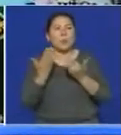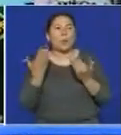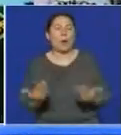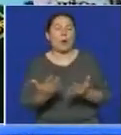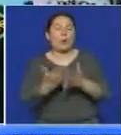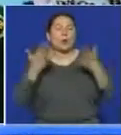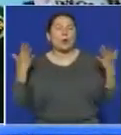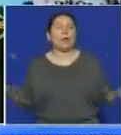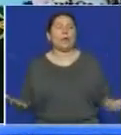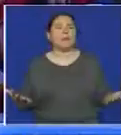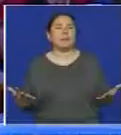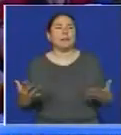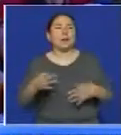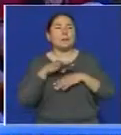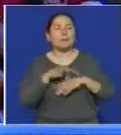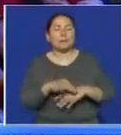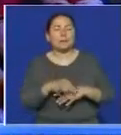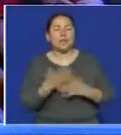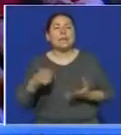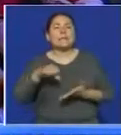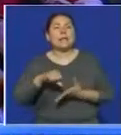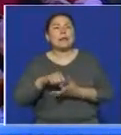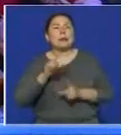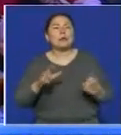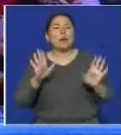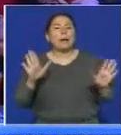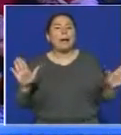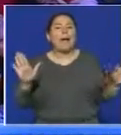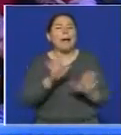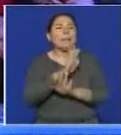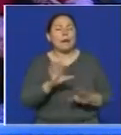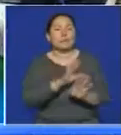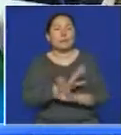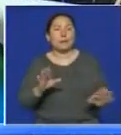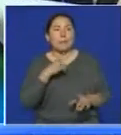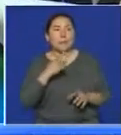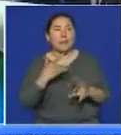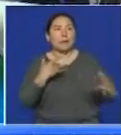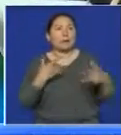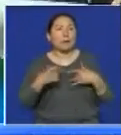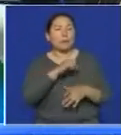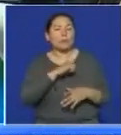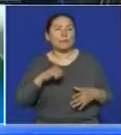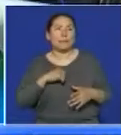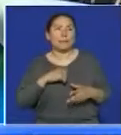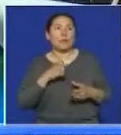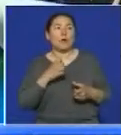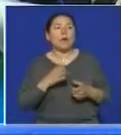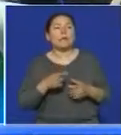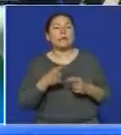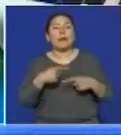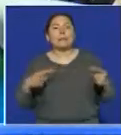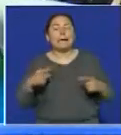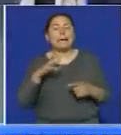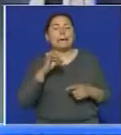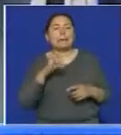үлкен дәрежеде өткізіп жатырмыз. Бұл сайыста қатысушылар тек ән айтумен шектелмейді. Олардың сахнада өздерін ұстауы, әніне сәйкес